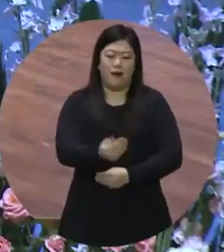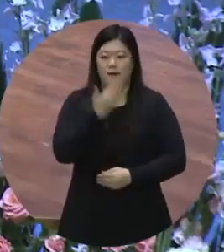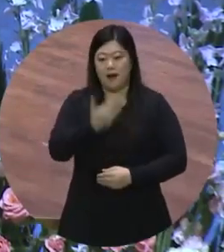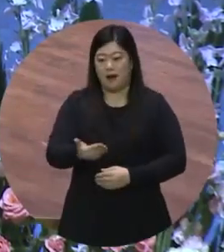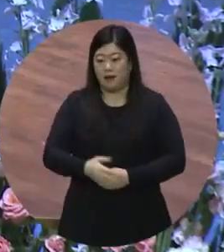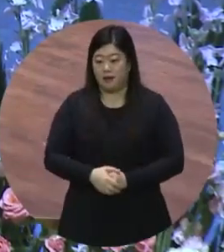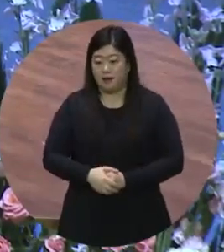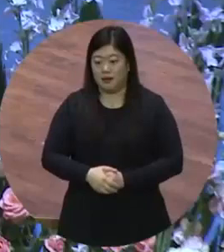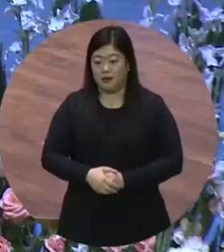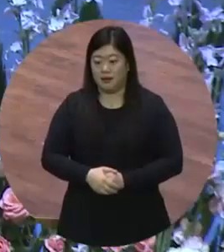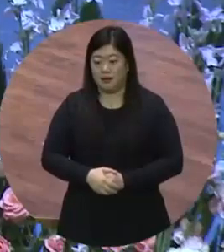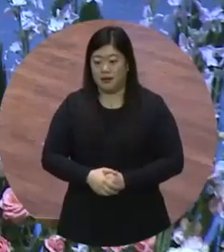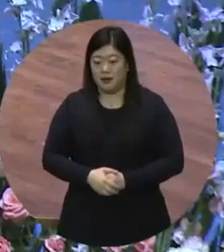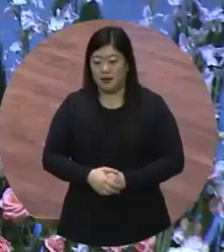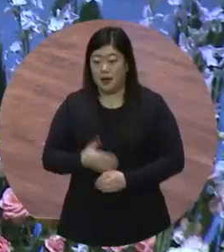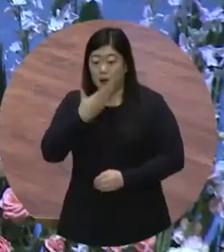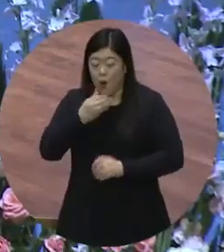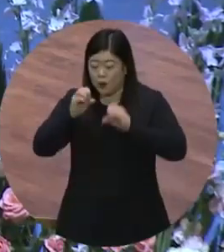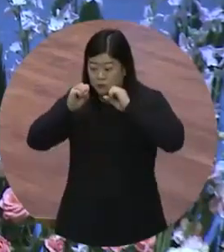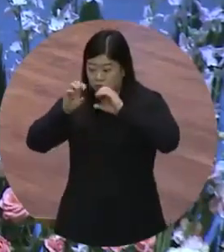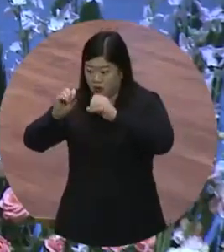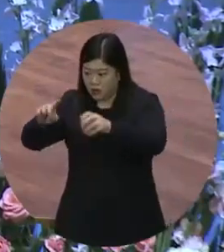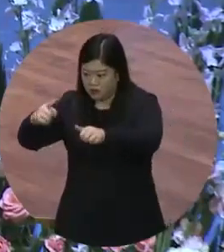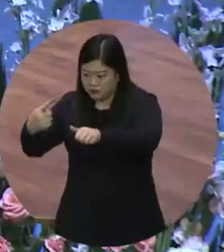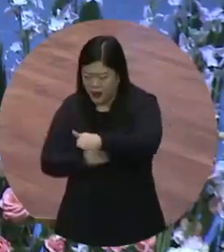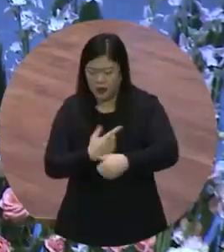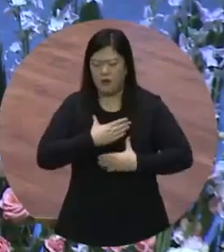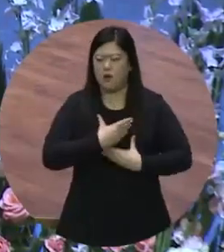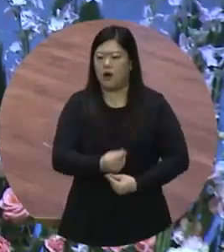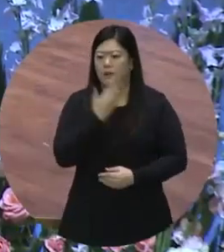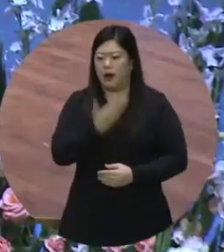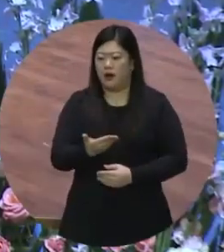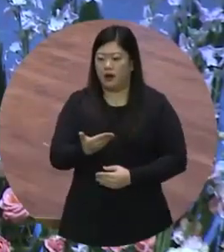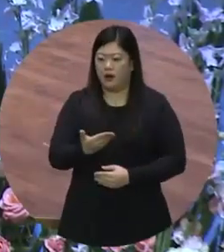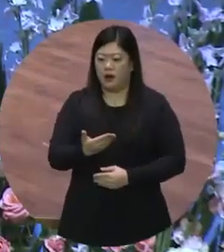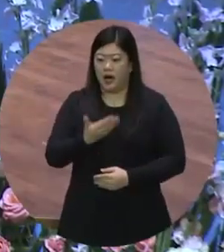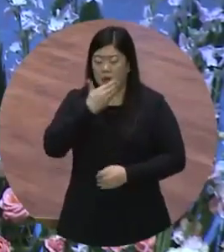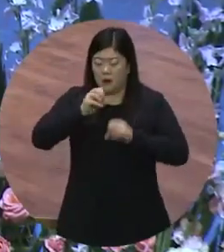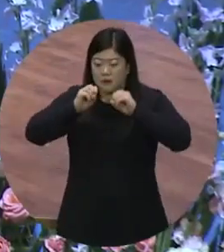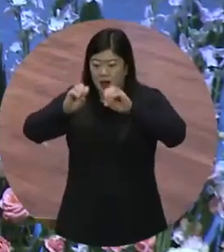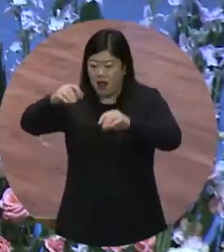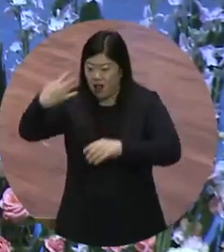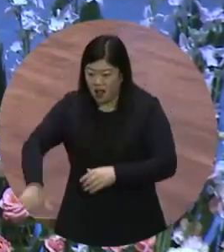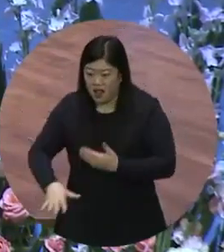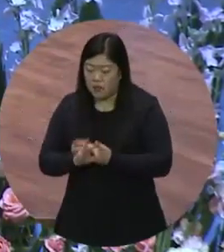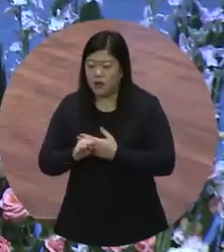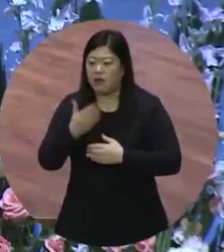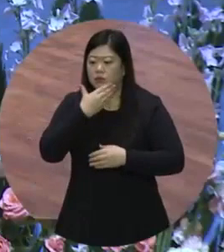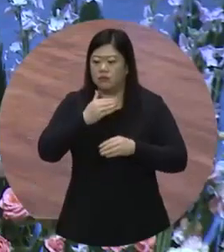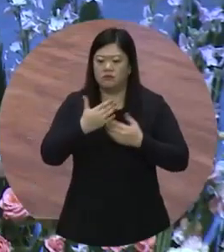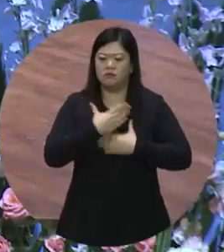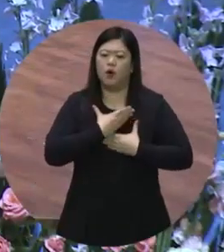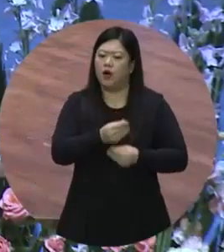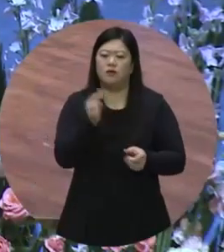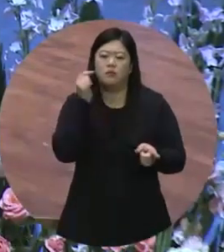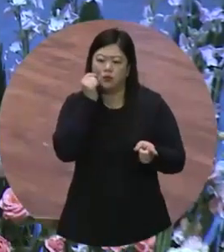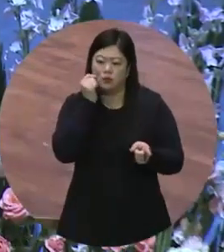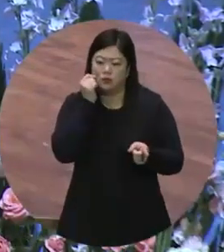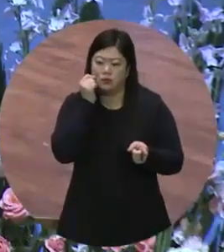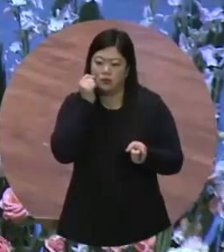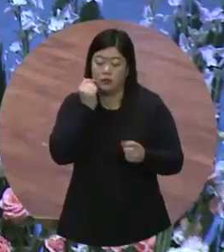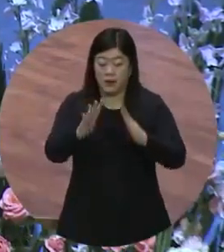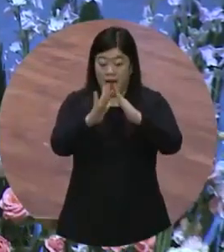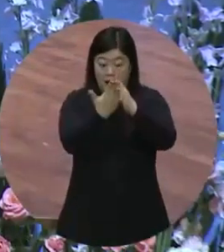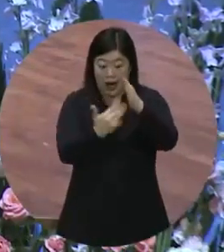복음 전파만이 평화 실현의 유일한 길이다. 그 가정이 평안하려고 하면 복음이 먼저 증거되어야 돼요.